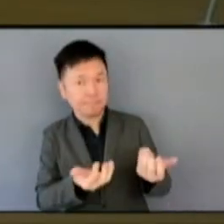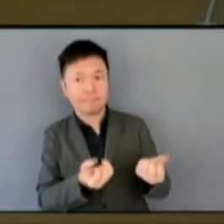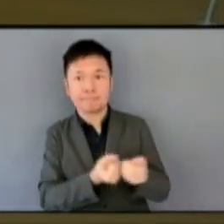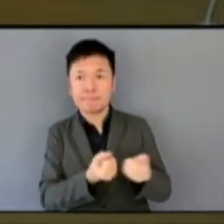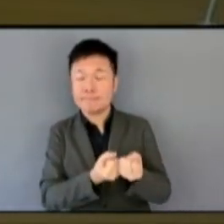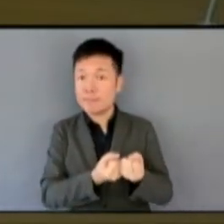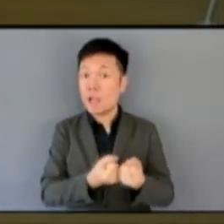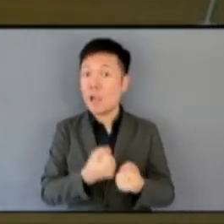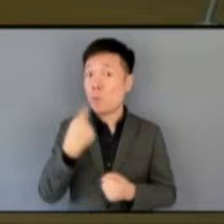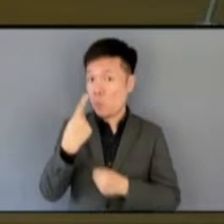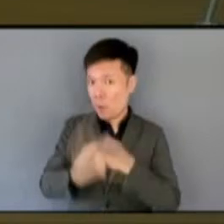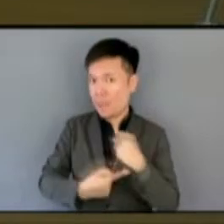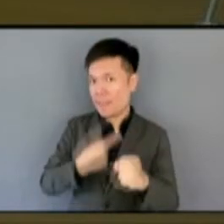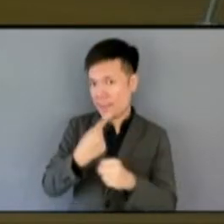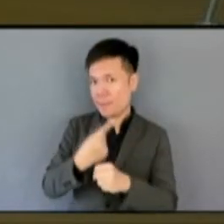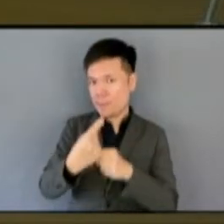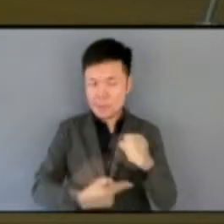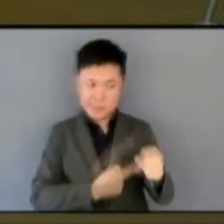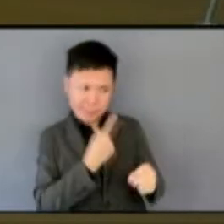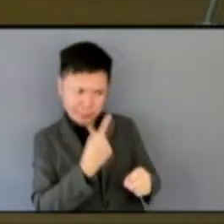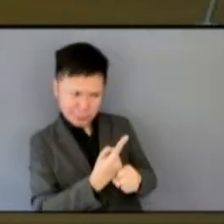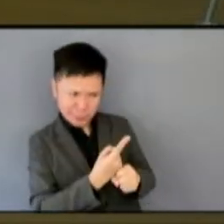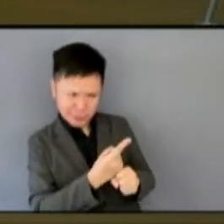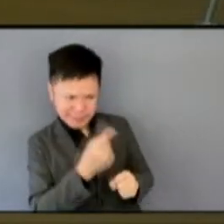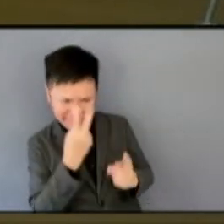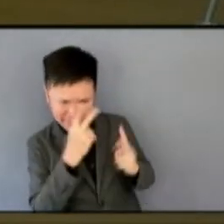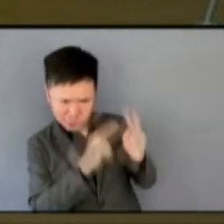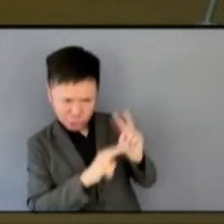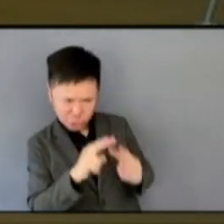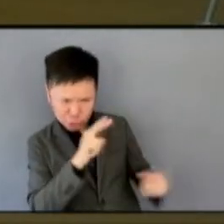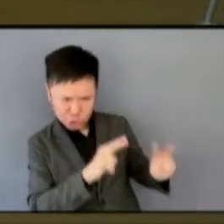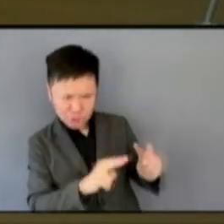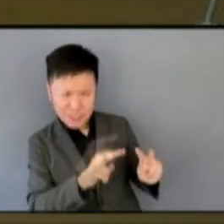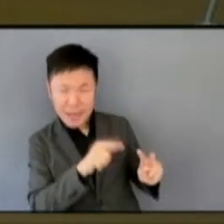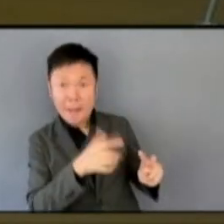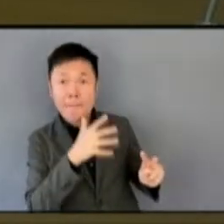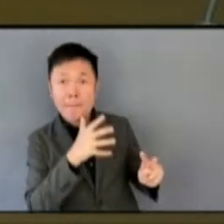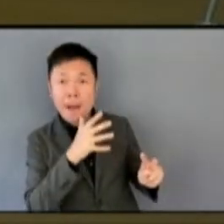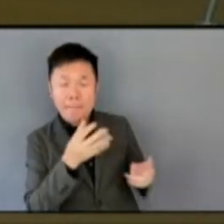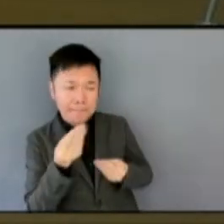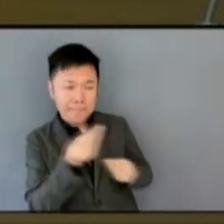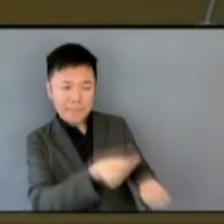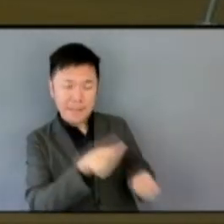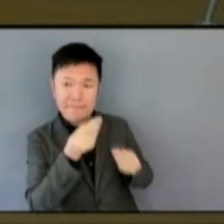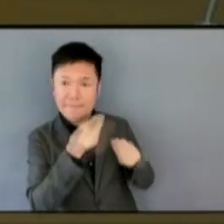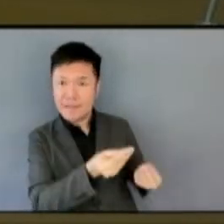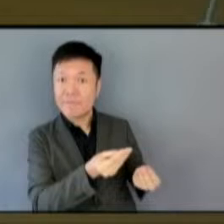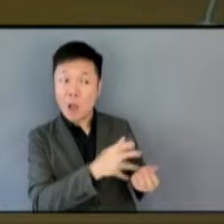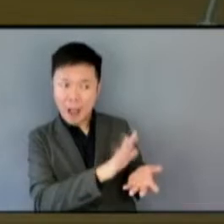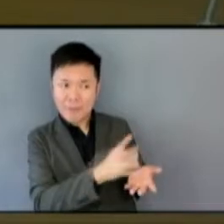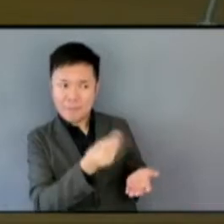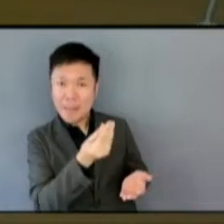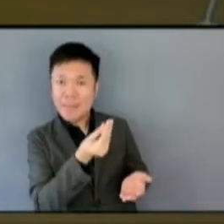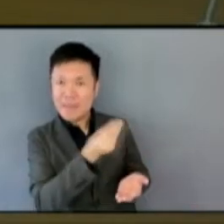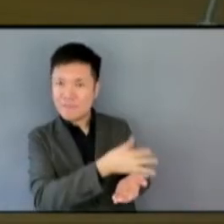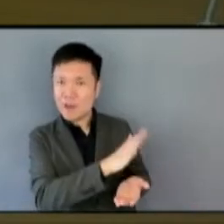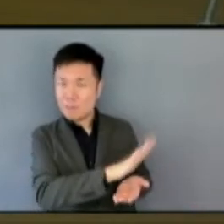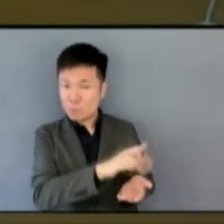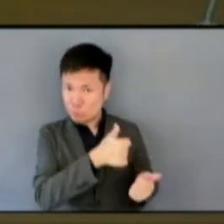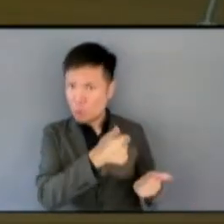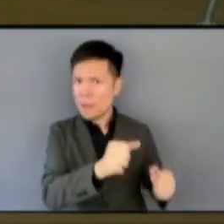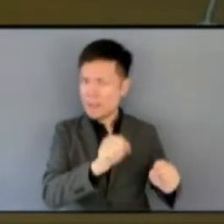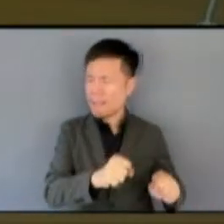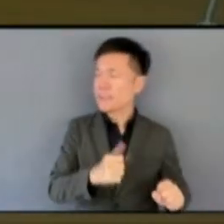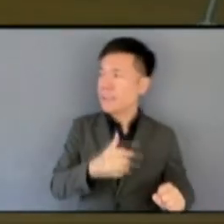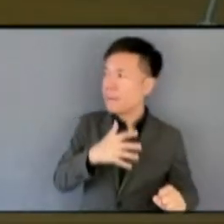способность. За время реализации программы помощь получили уже более 14 миллионов семей. Только